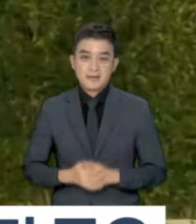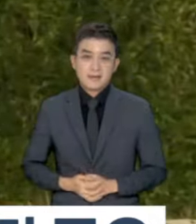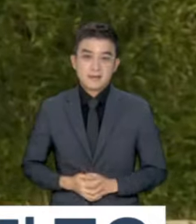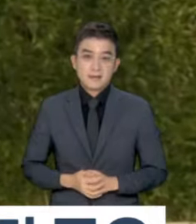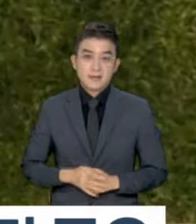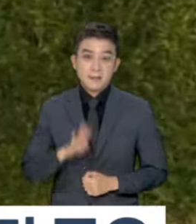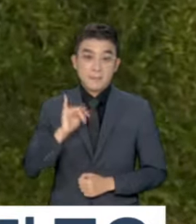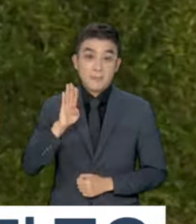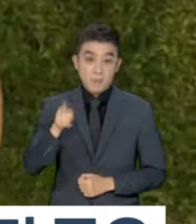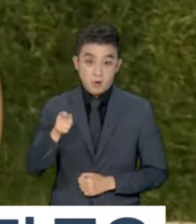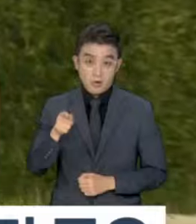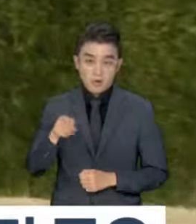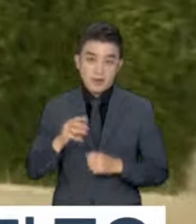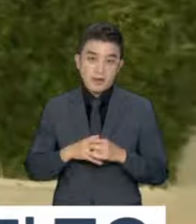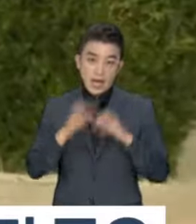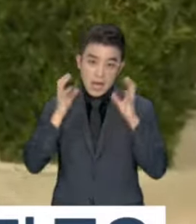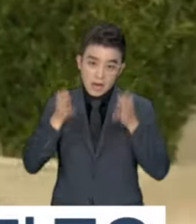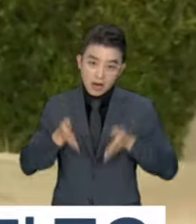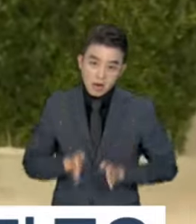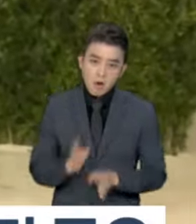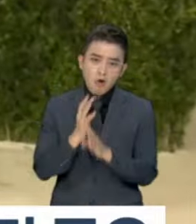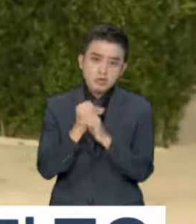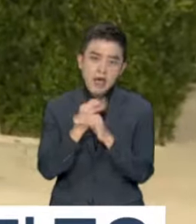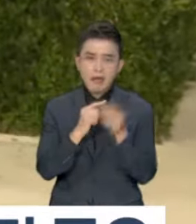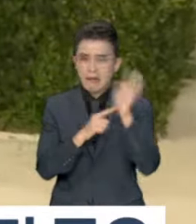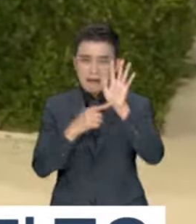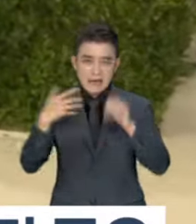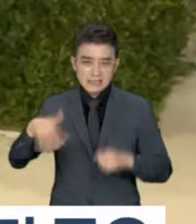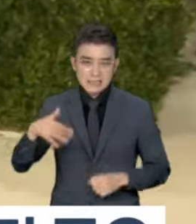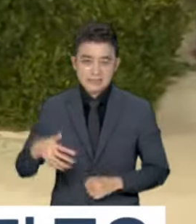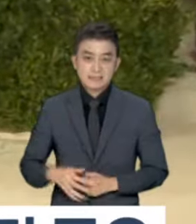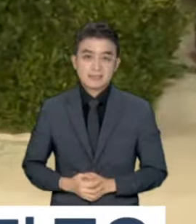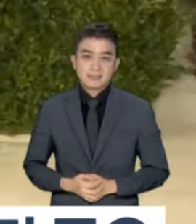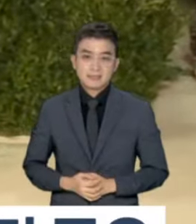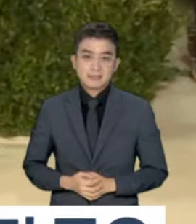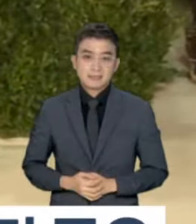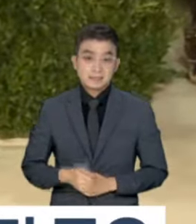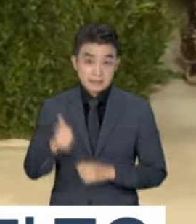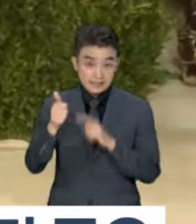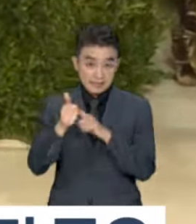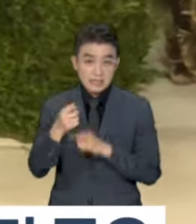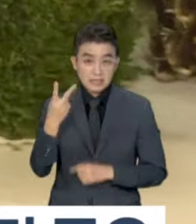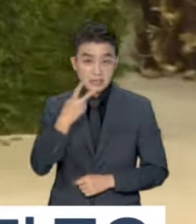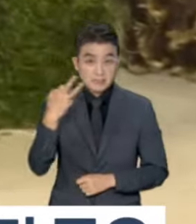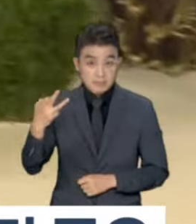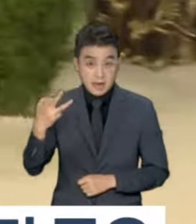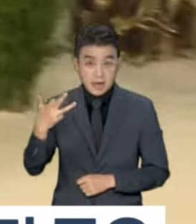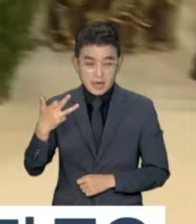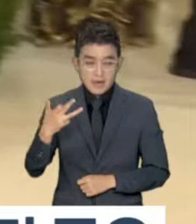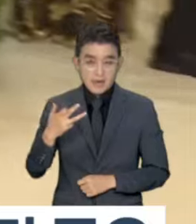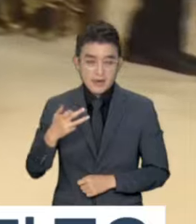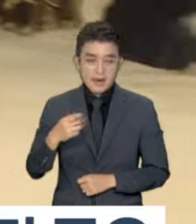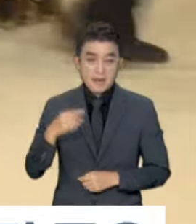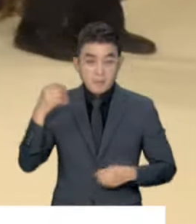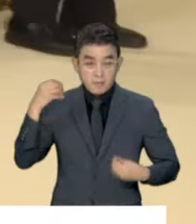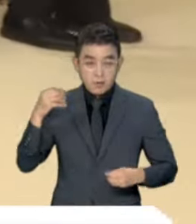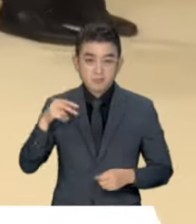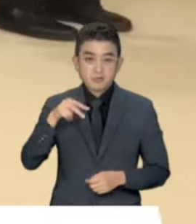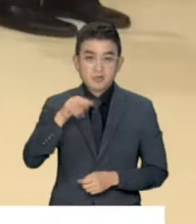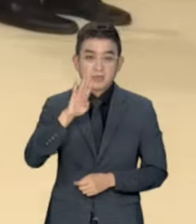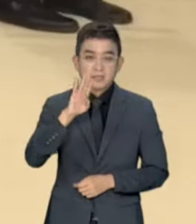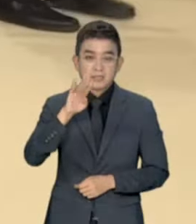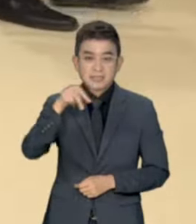다만 비버는 아기가 언제 태어났는지는 밝히지 않았습니다 비번은 지난 2018년 배우 스티븐 볼드윈의